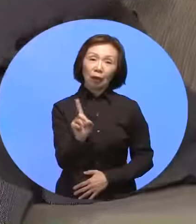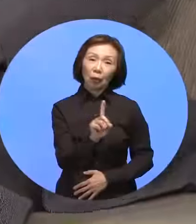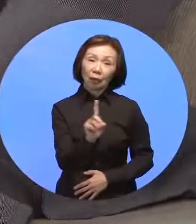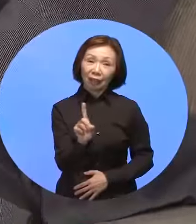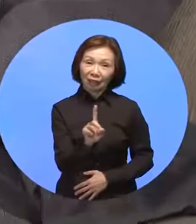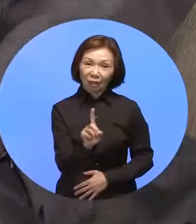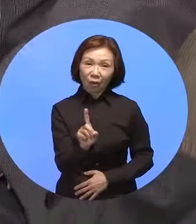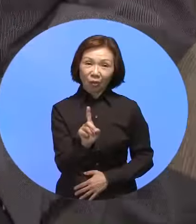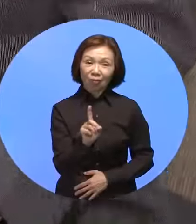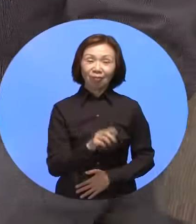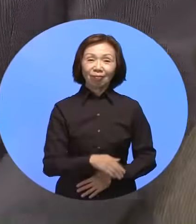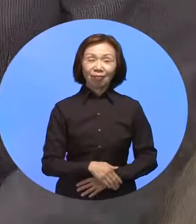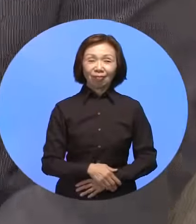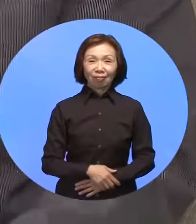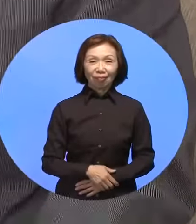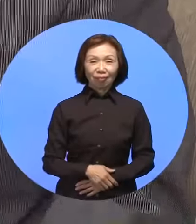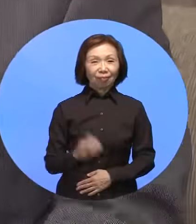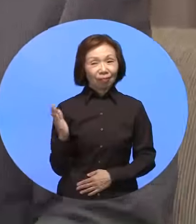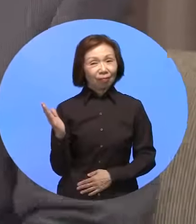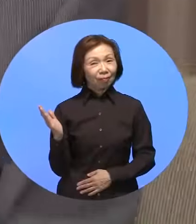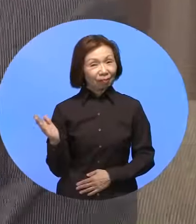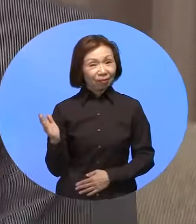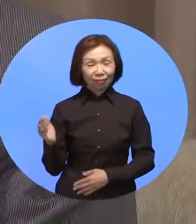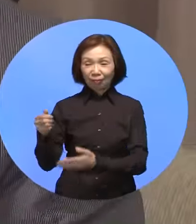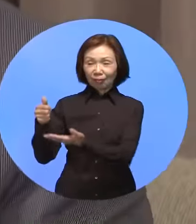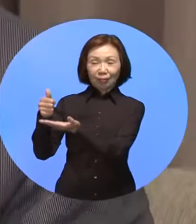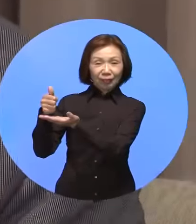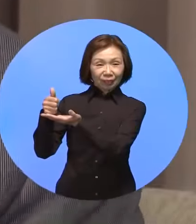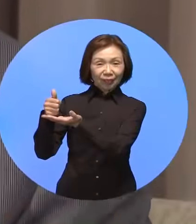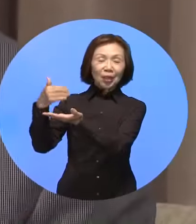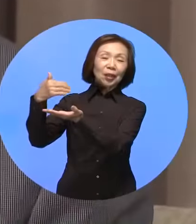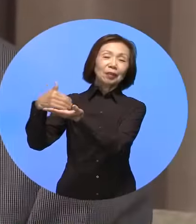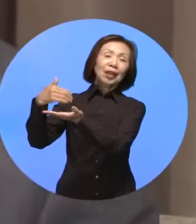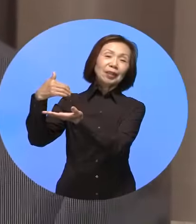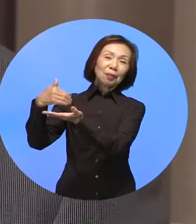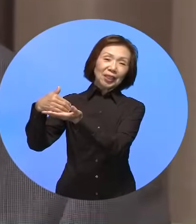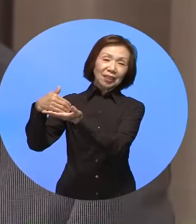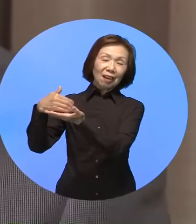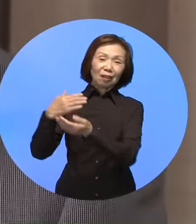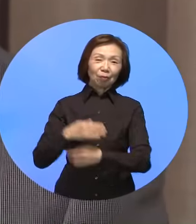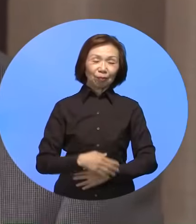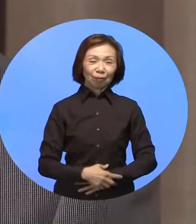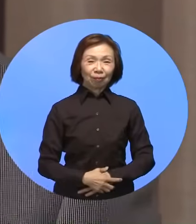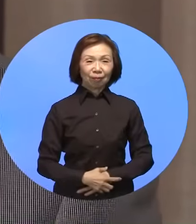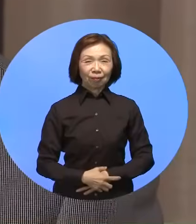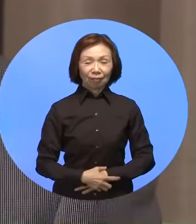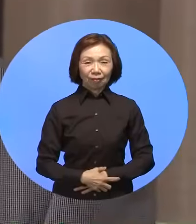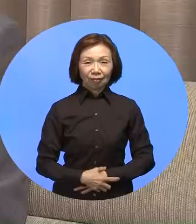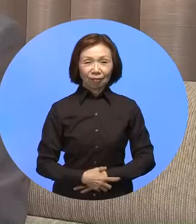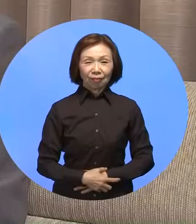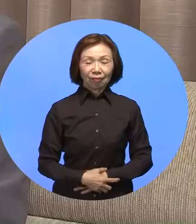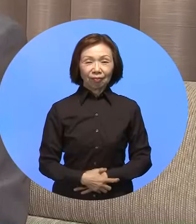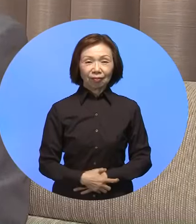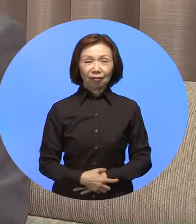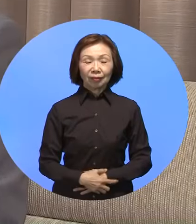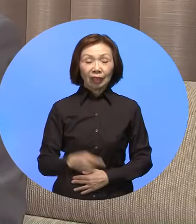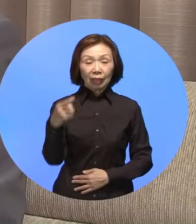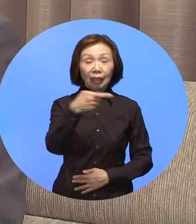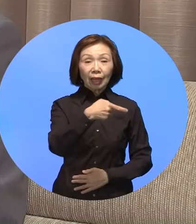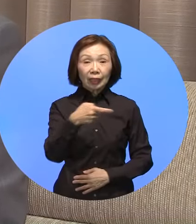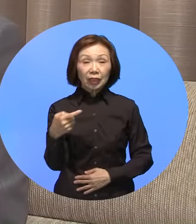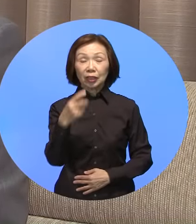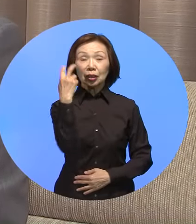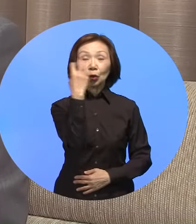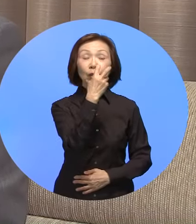場所なのか博物館の中巻感情にお話を伺いました第1次